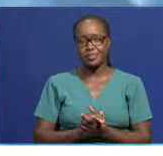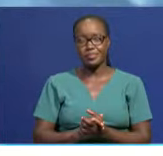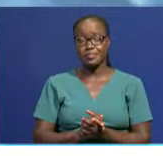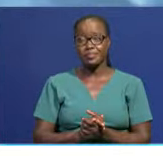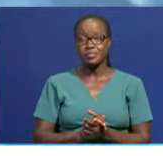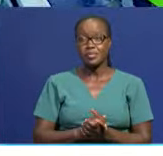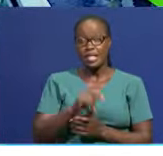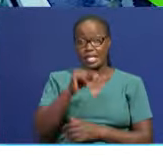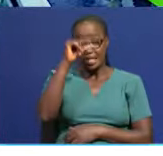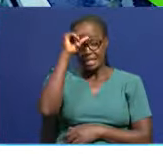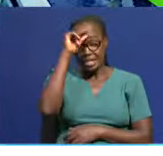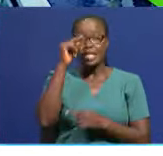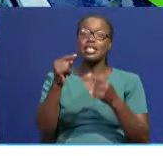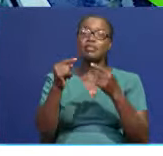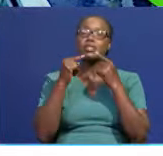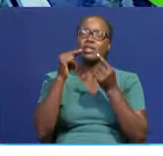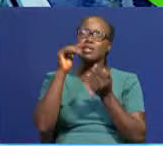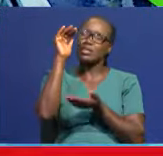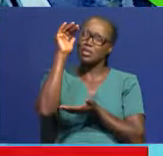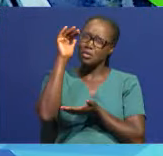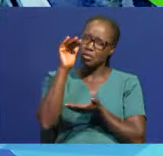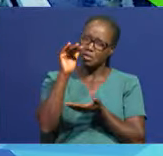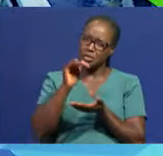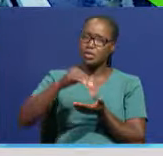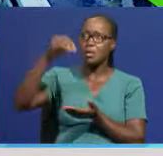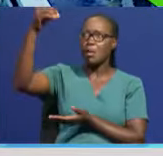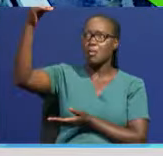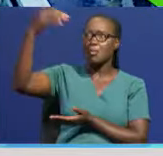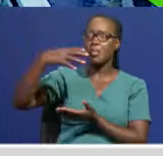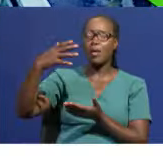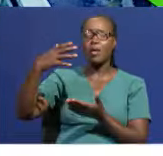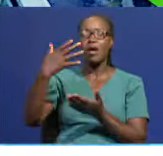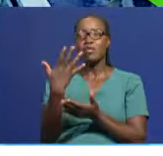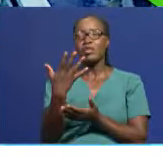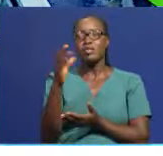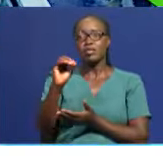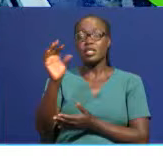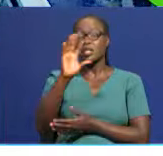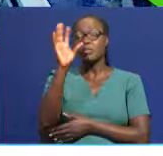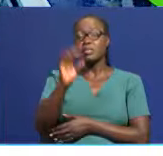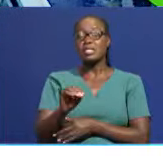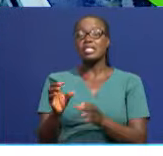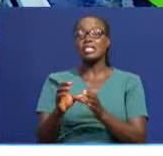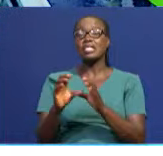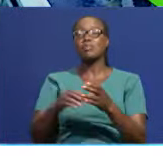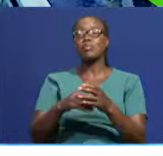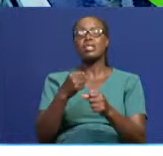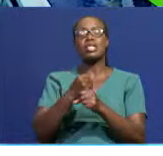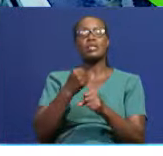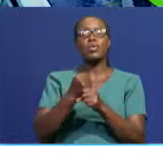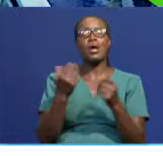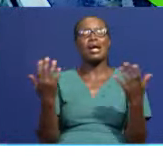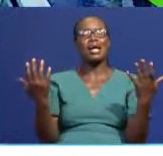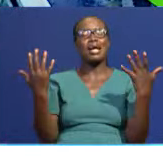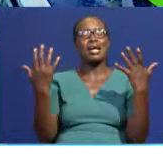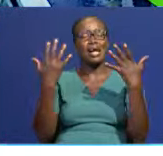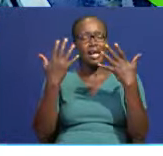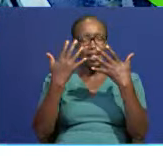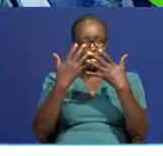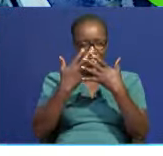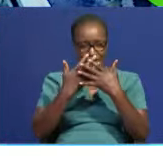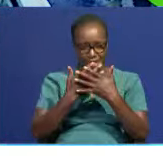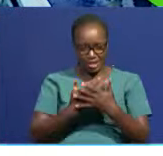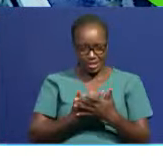Tukianza ni kwa serikali imetangaza kupunguza kwa gharama ya umeme kwa 50% kwa kampuni zinazotengeneza bidhaa nyakati za